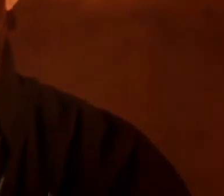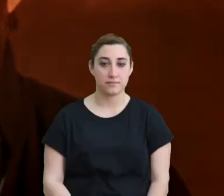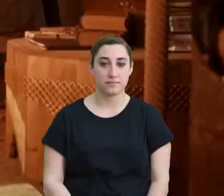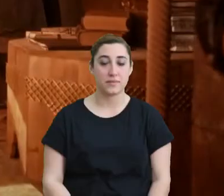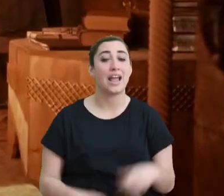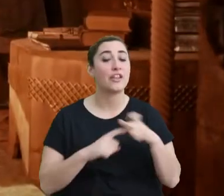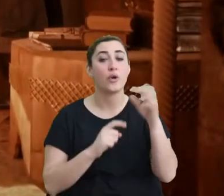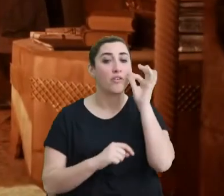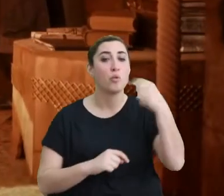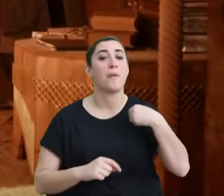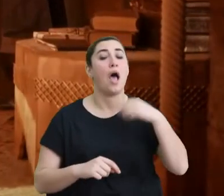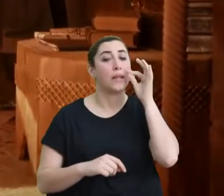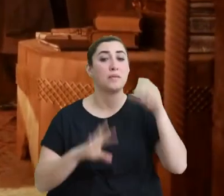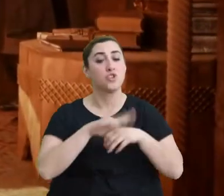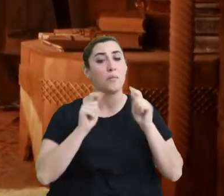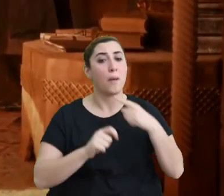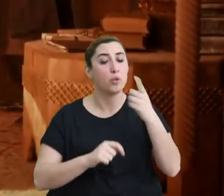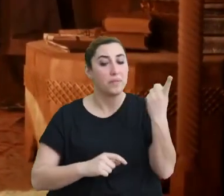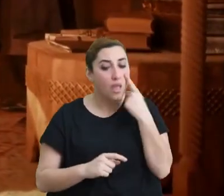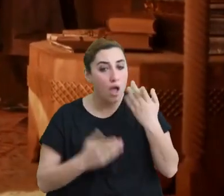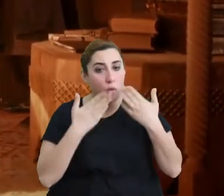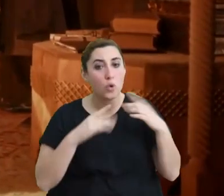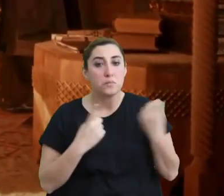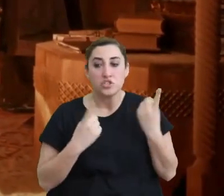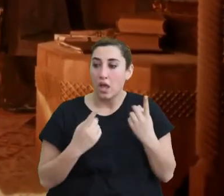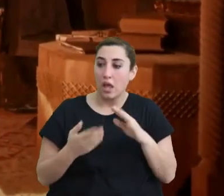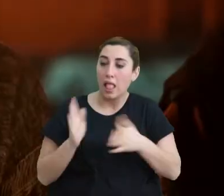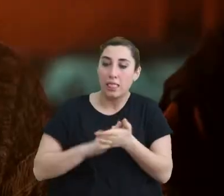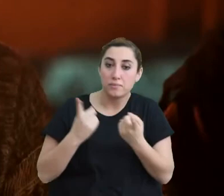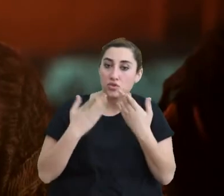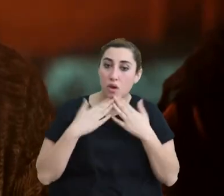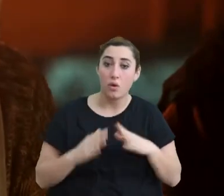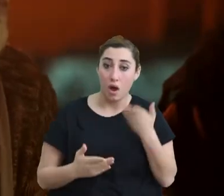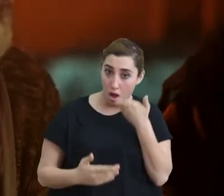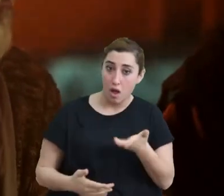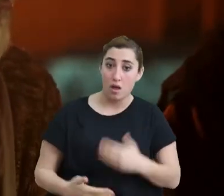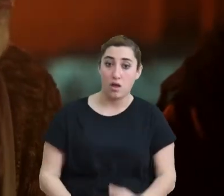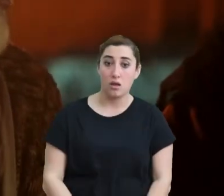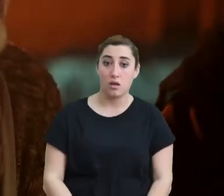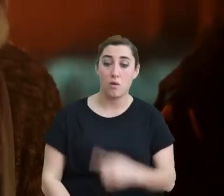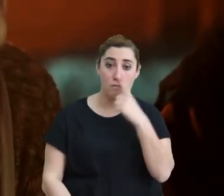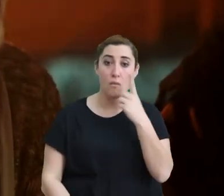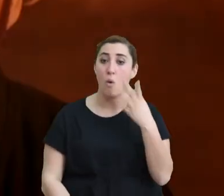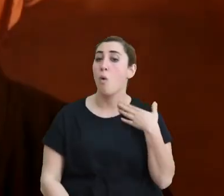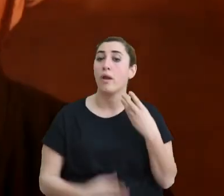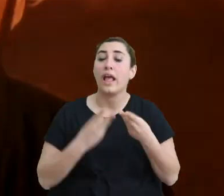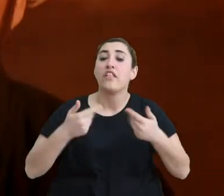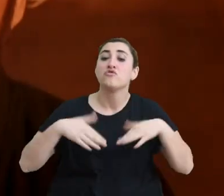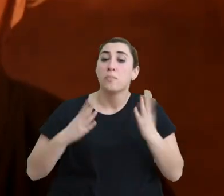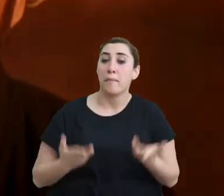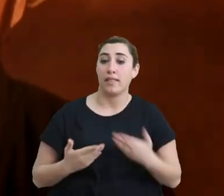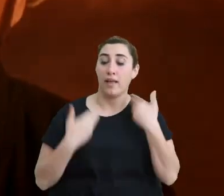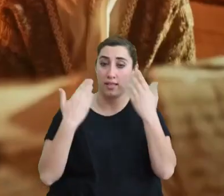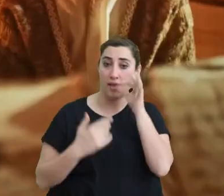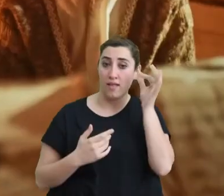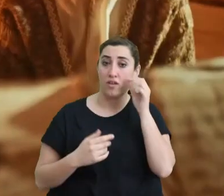Ertegün efendi, bu adam beni gasp etti dersin ama ne bir delilim vardır ne de bir şahidin. Aha. Moru geçmemiştir daha boynumu kadı